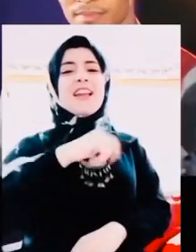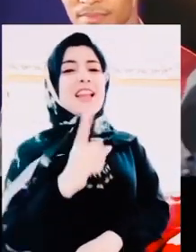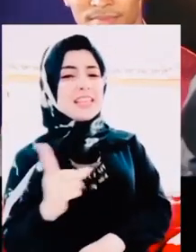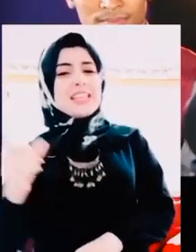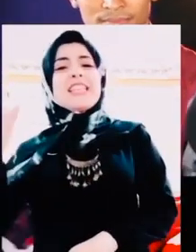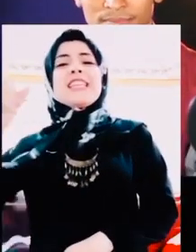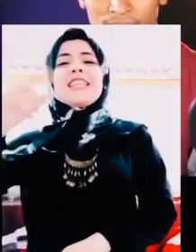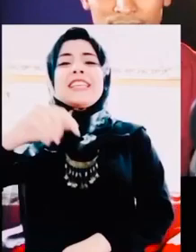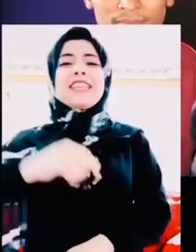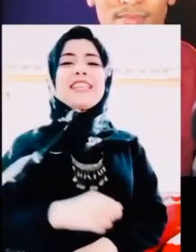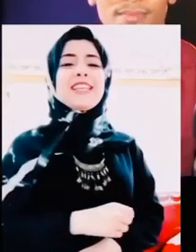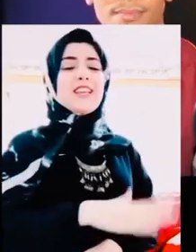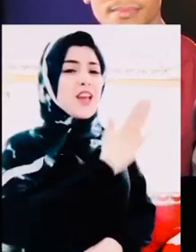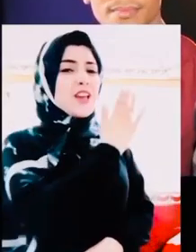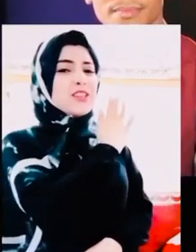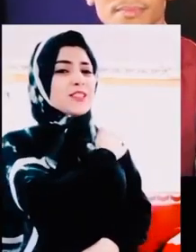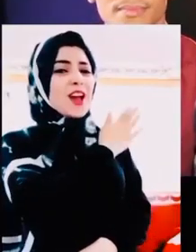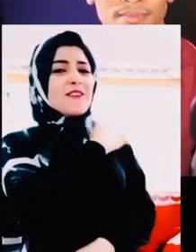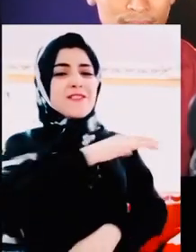صلوا عليه